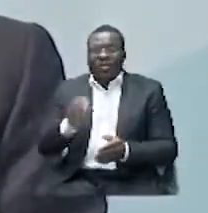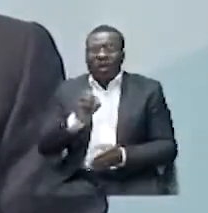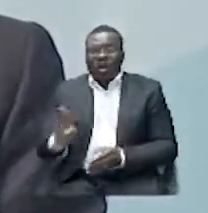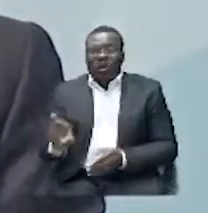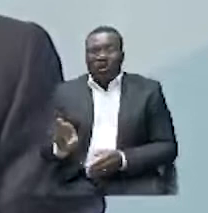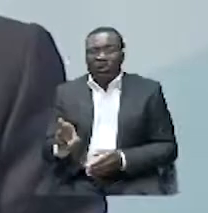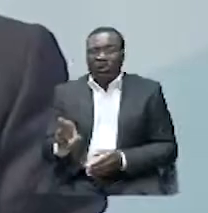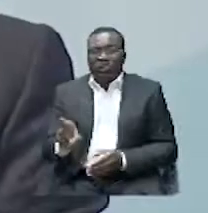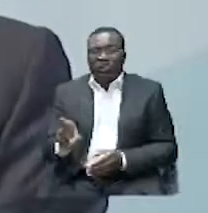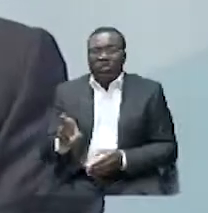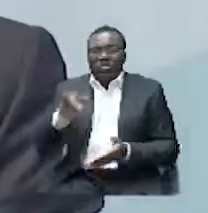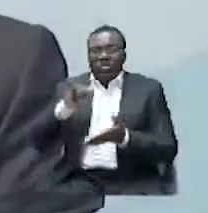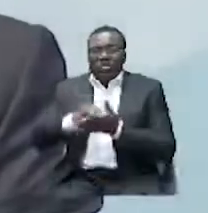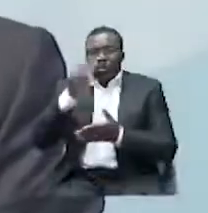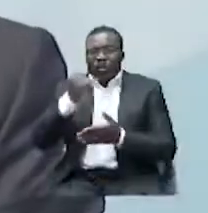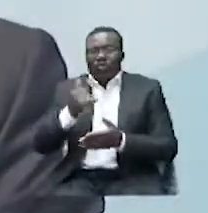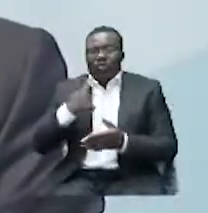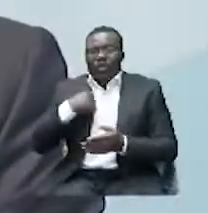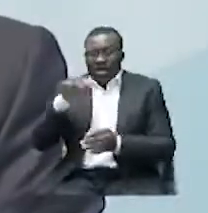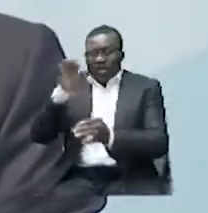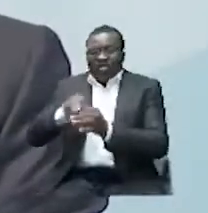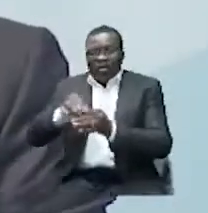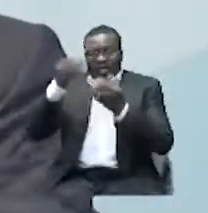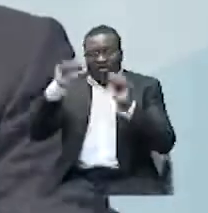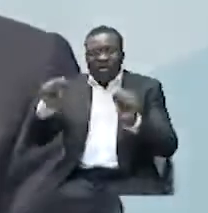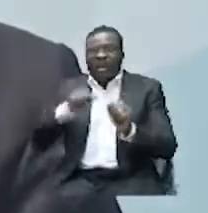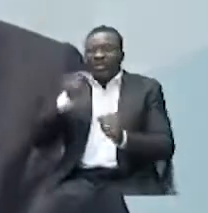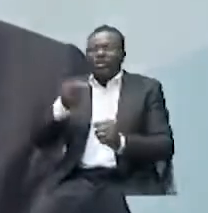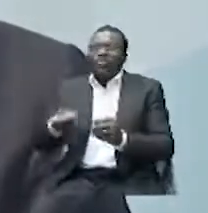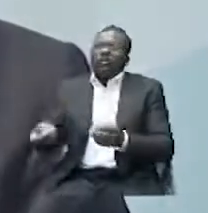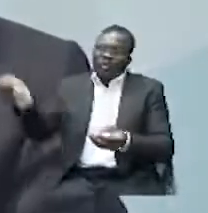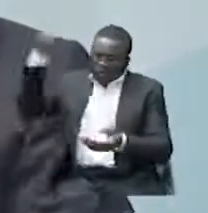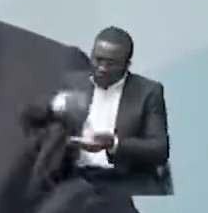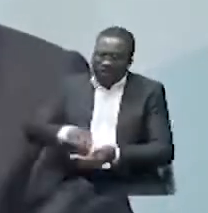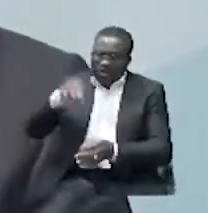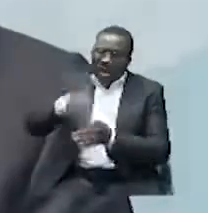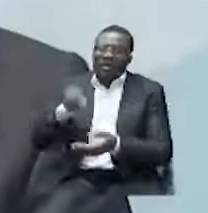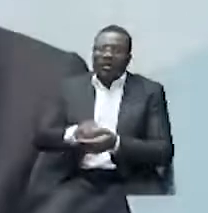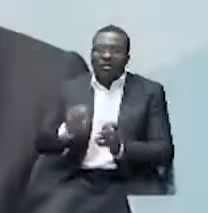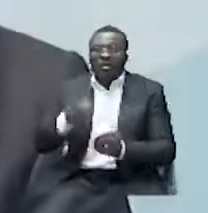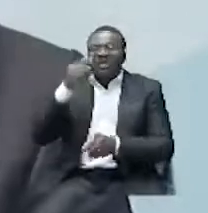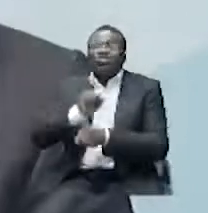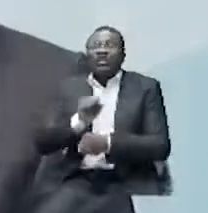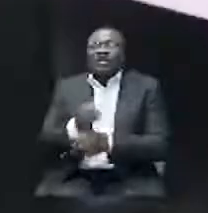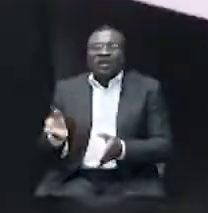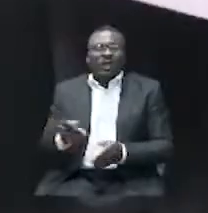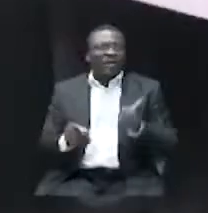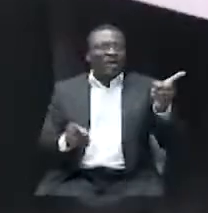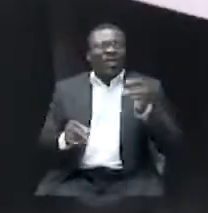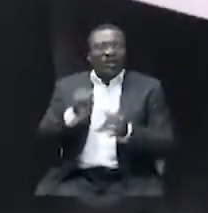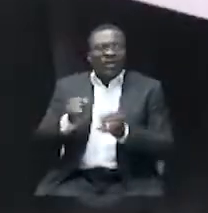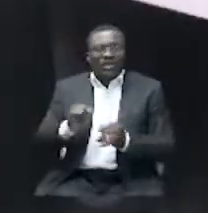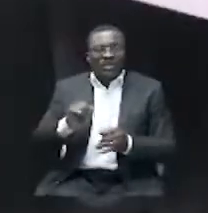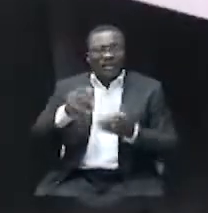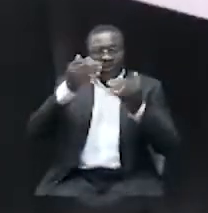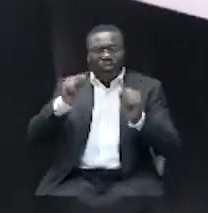Or, ce pourquoi on élit un président, ce n'est pas pour qu'il soit réélu, c'est pour travailler tout simplement. Oui, alors si le président il est élu